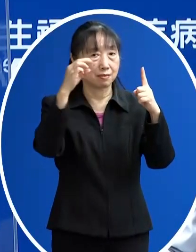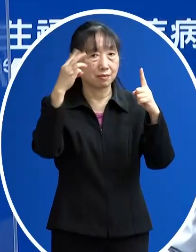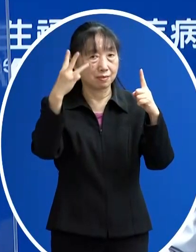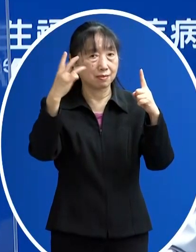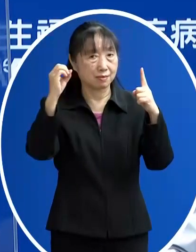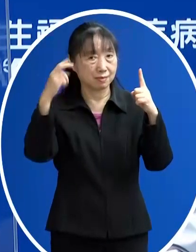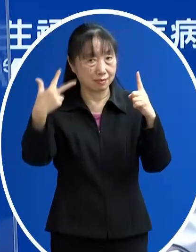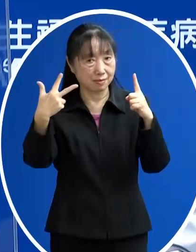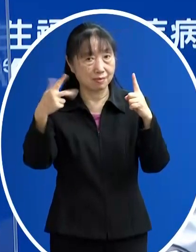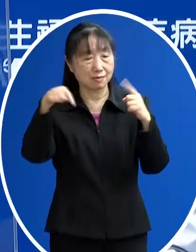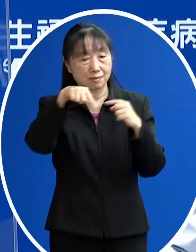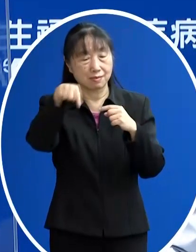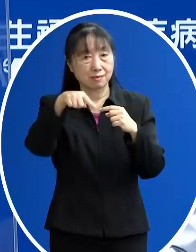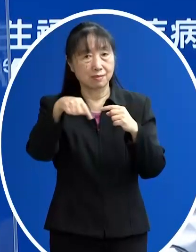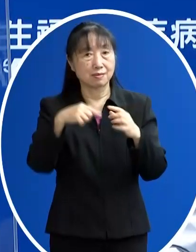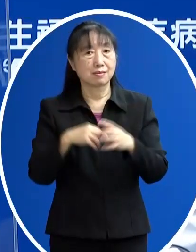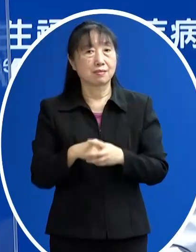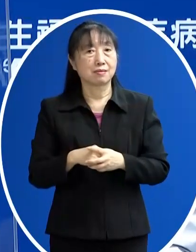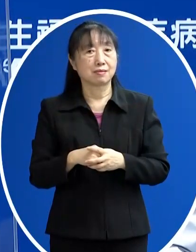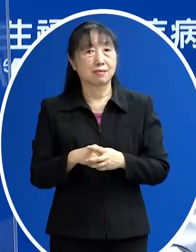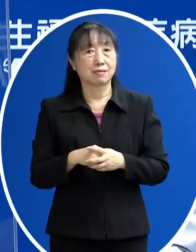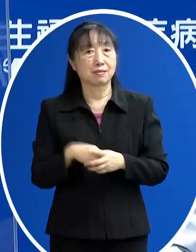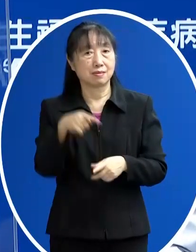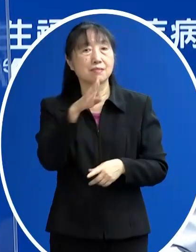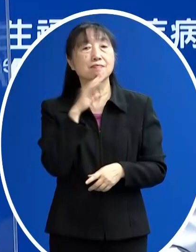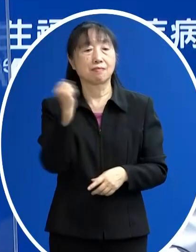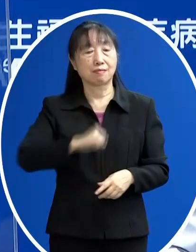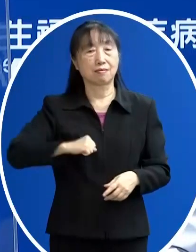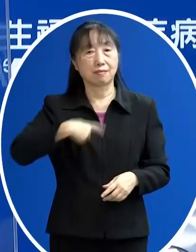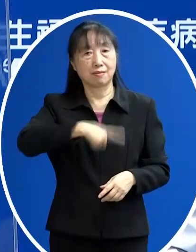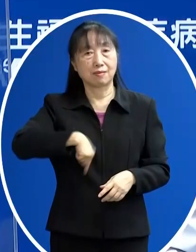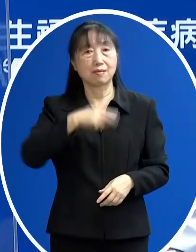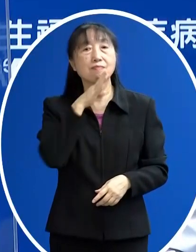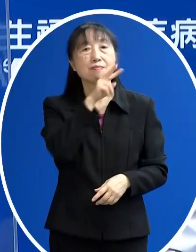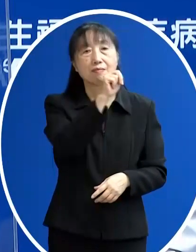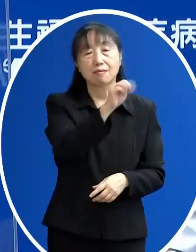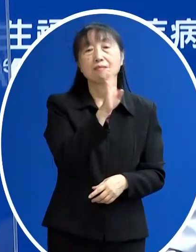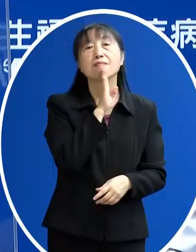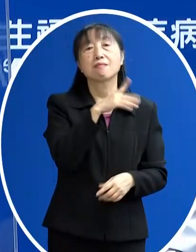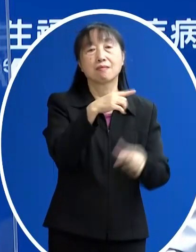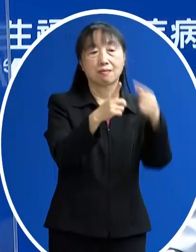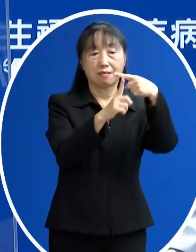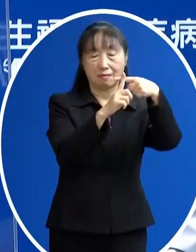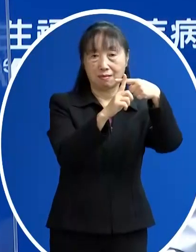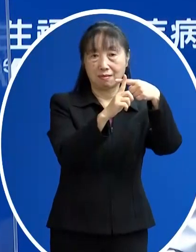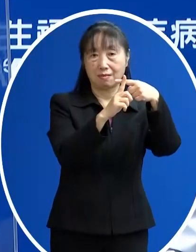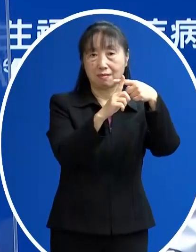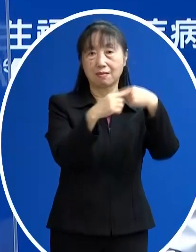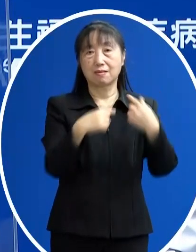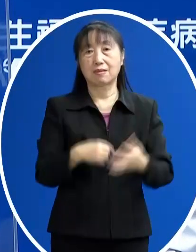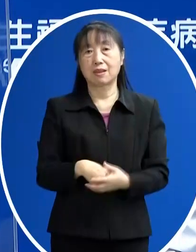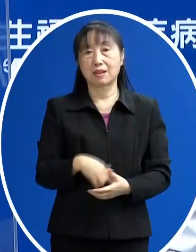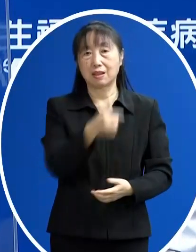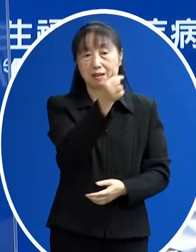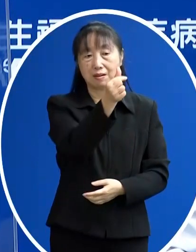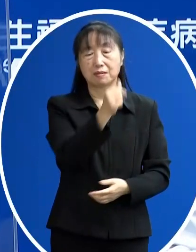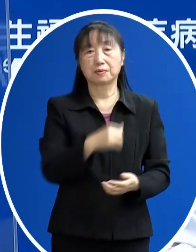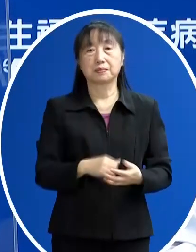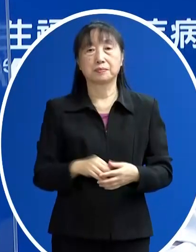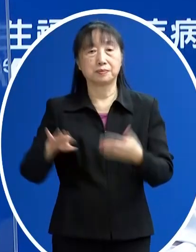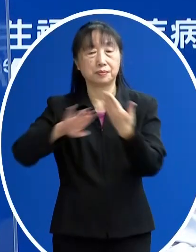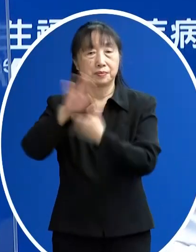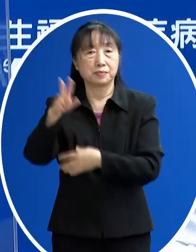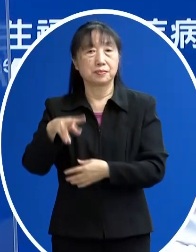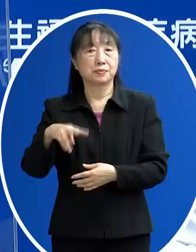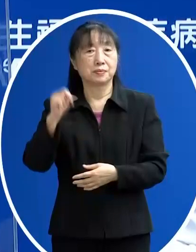17307哈，唯一这一件它是好抗体 N 抗体是阳性。好 ，N 抗体是阳性啊，其他